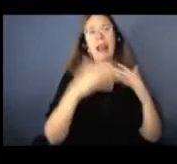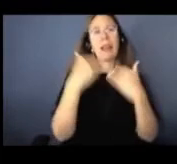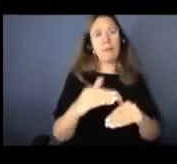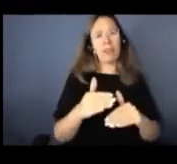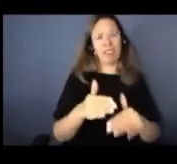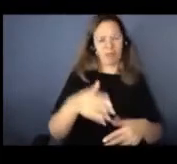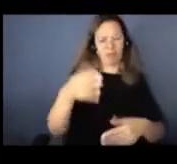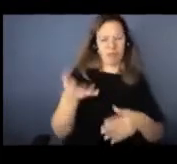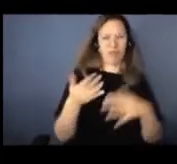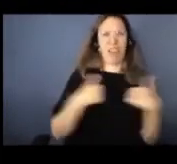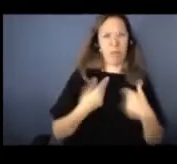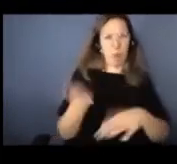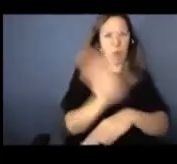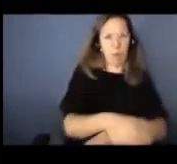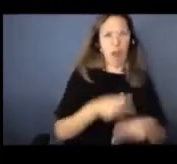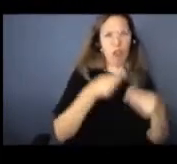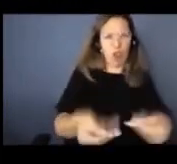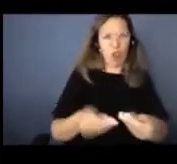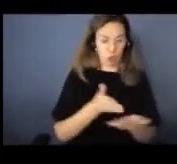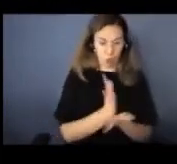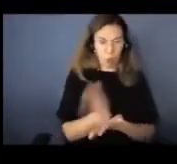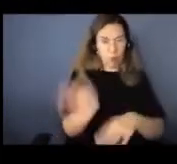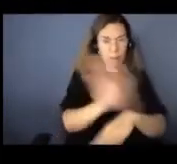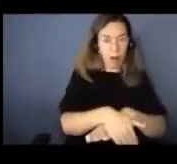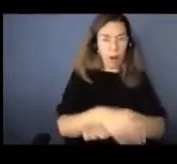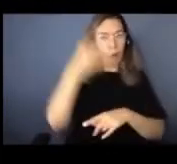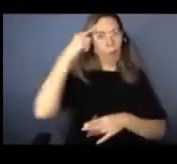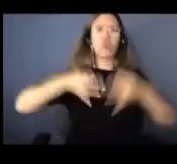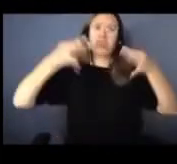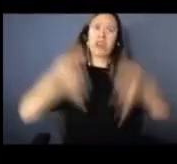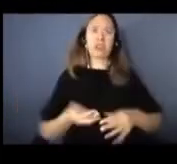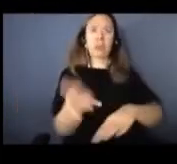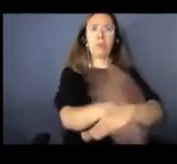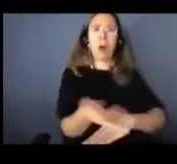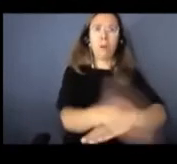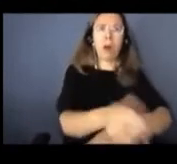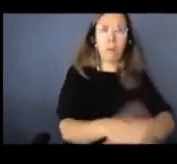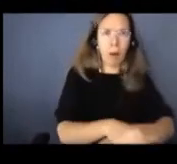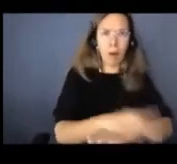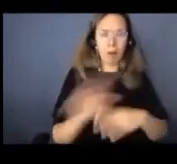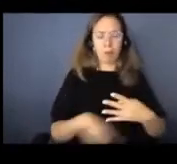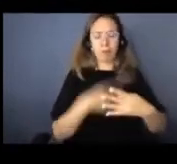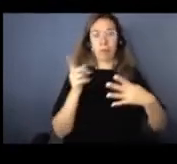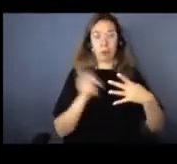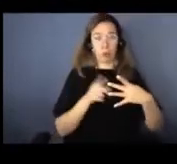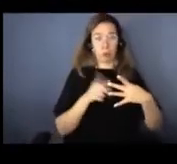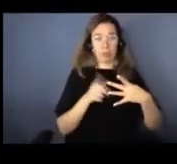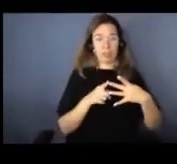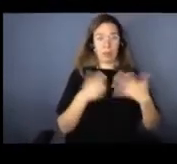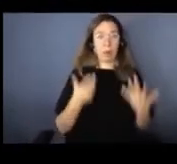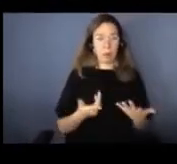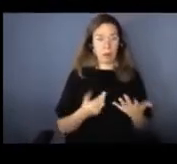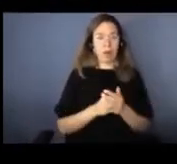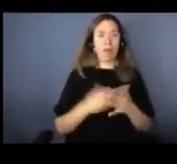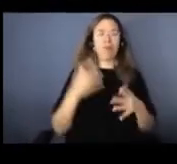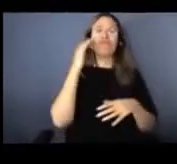les animaux. Donc, encore une fois, le droit de mort arbitraire. La deuxième, c'est que l'évolution de la pratique vétérinaire